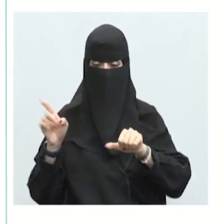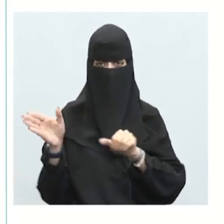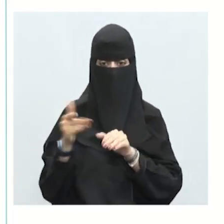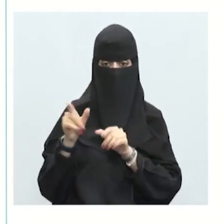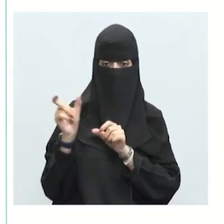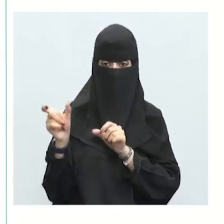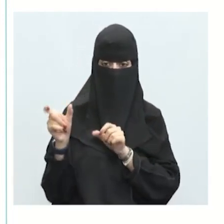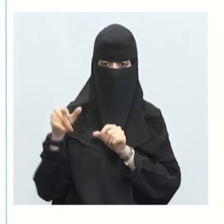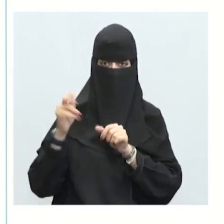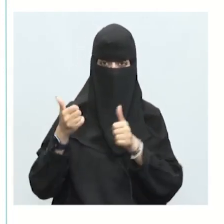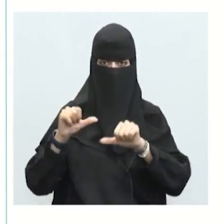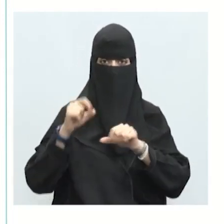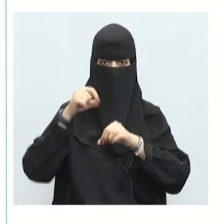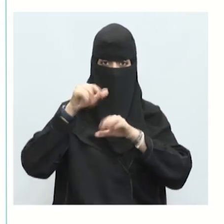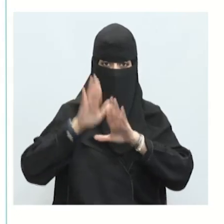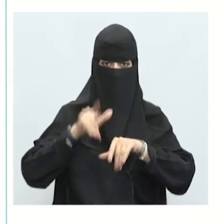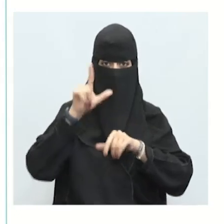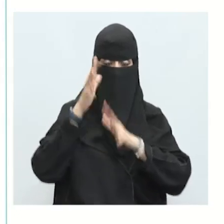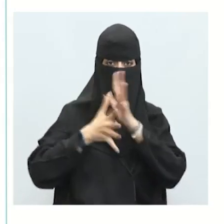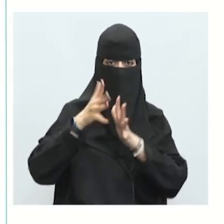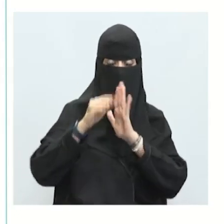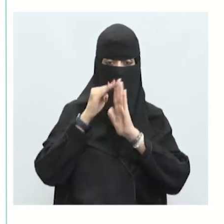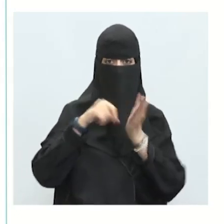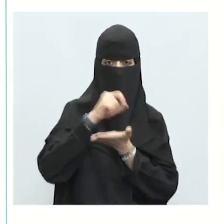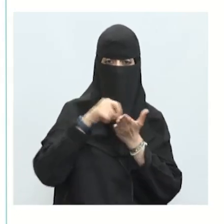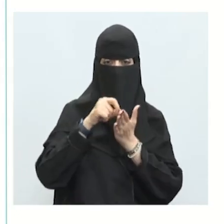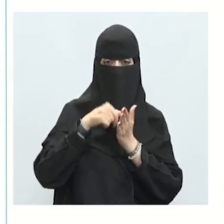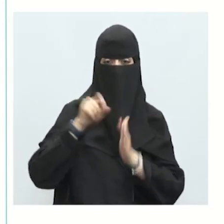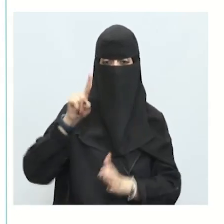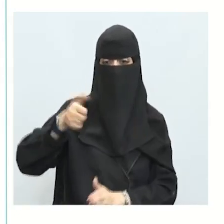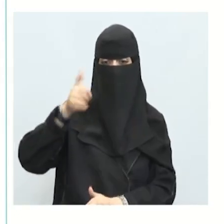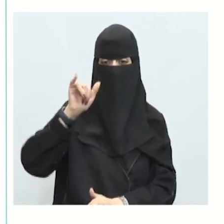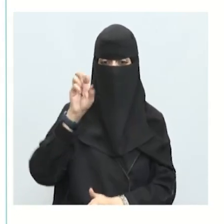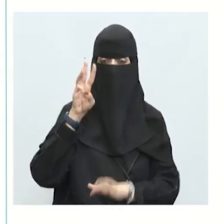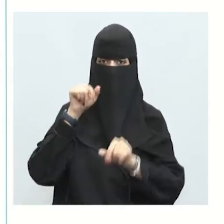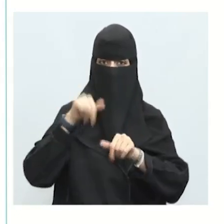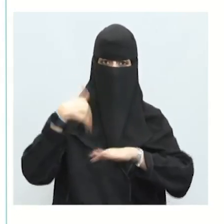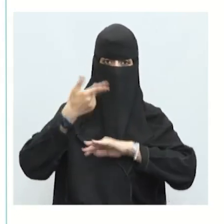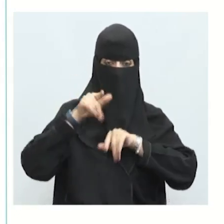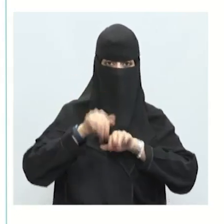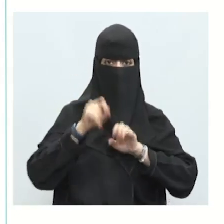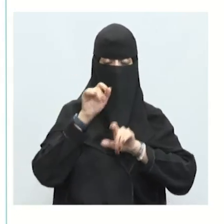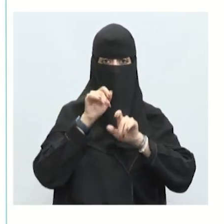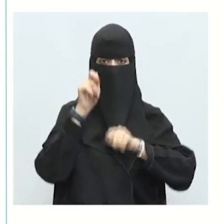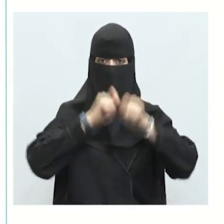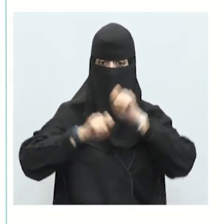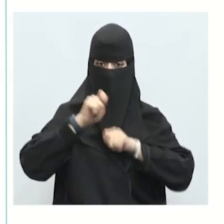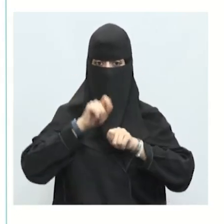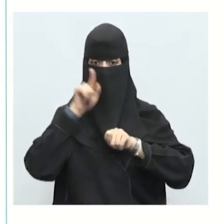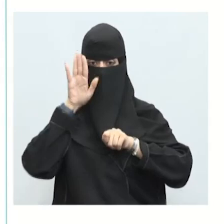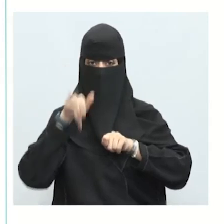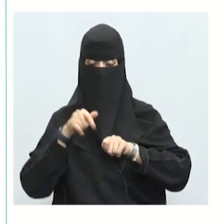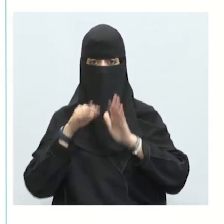المسافه البادئه في لغه البرمجه بايثون مهمه جدا اذ يستخدمها البرنامج للاشاره الى